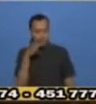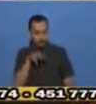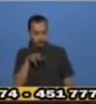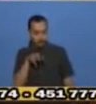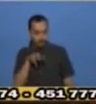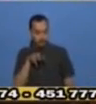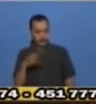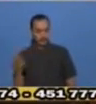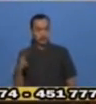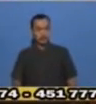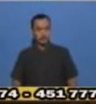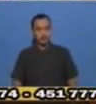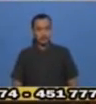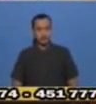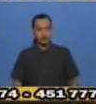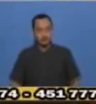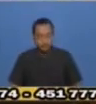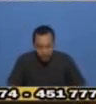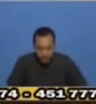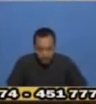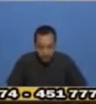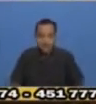gini. Akhirnya paru-parunya itu menjadi